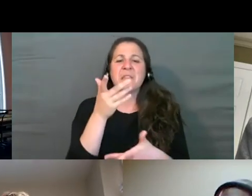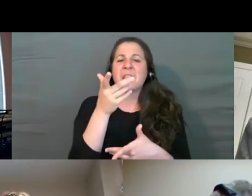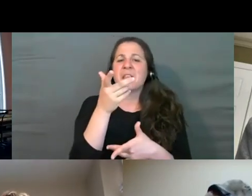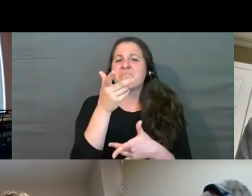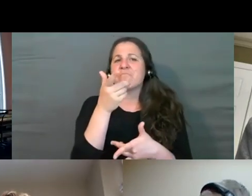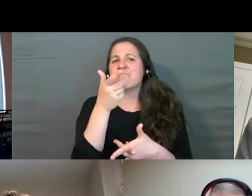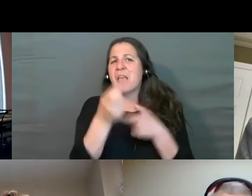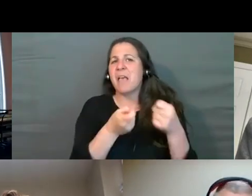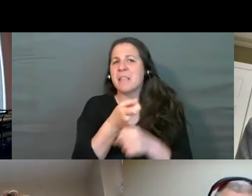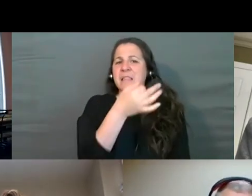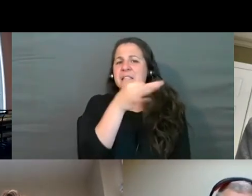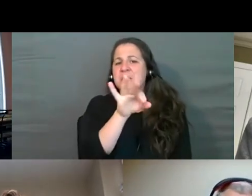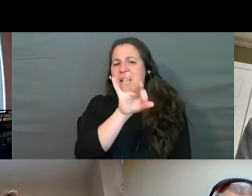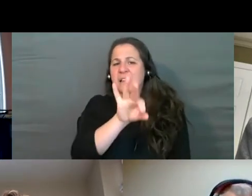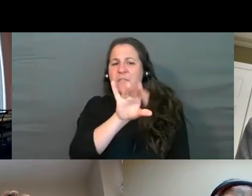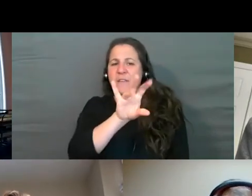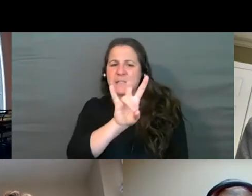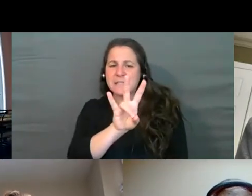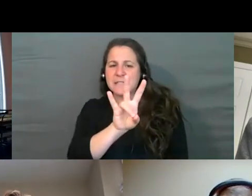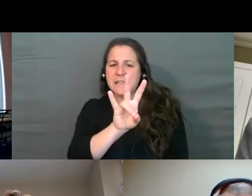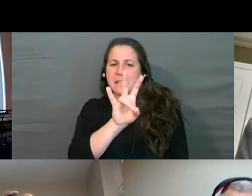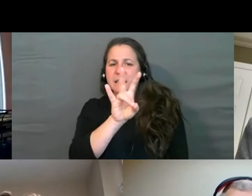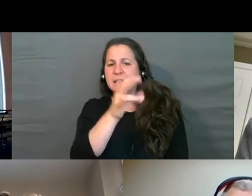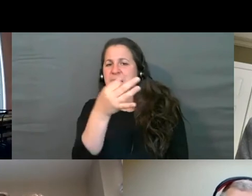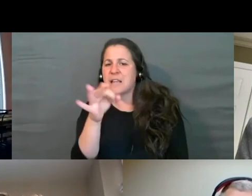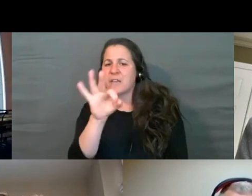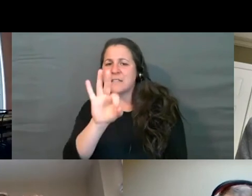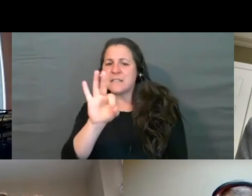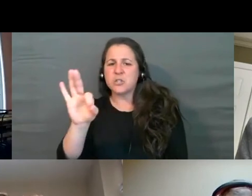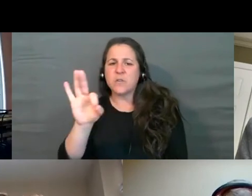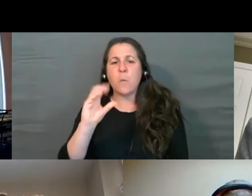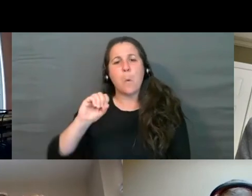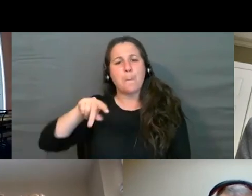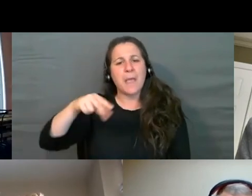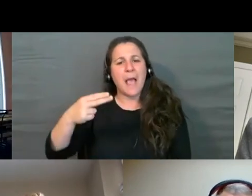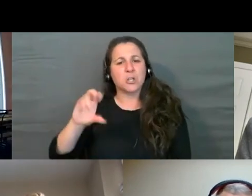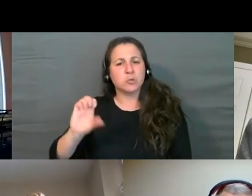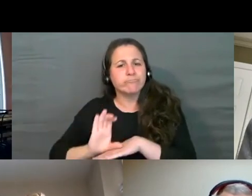à 99, il y a eu une étude qui avait été financée par l'OPHQ, qui avait été menée par